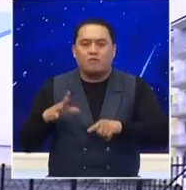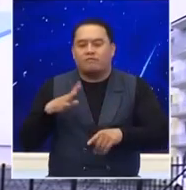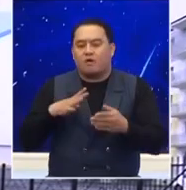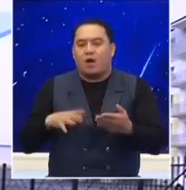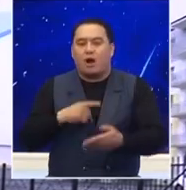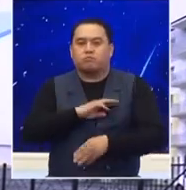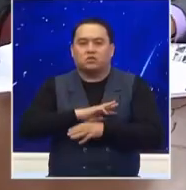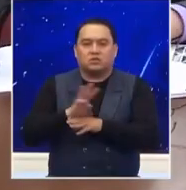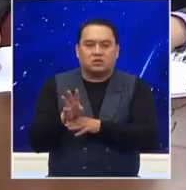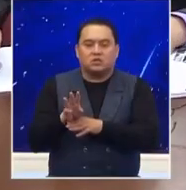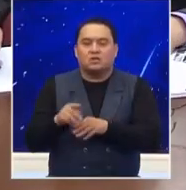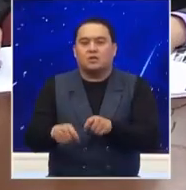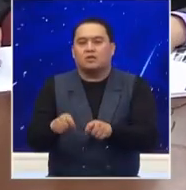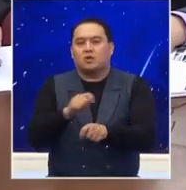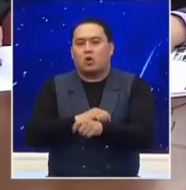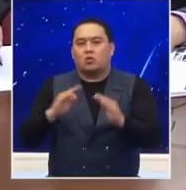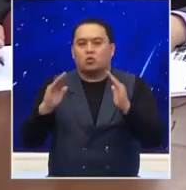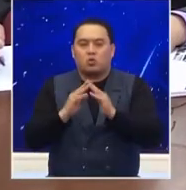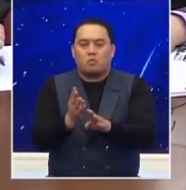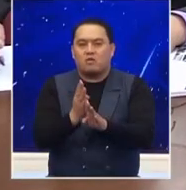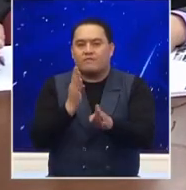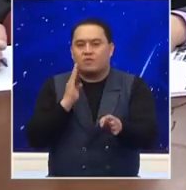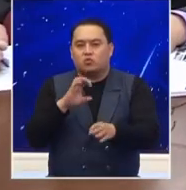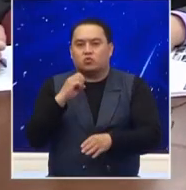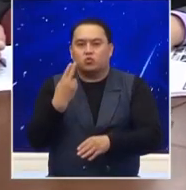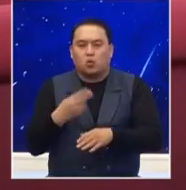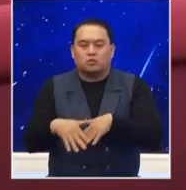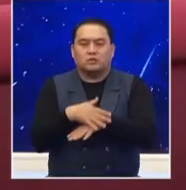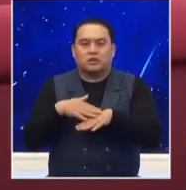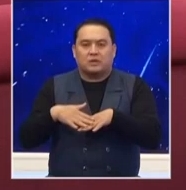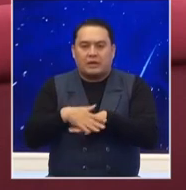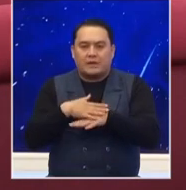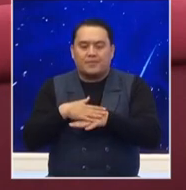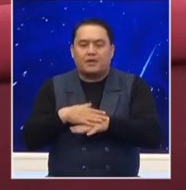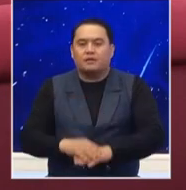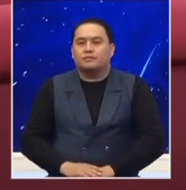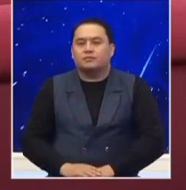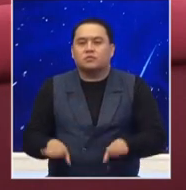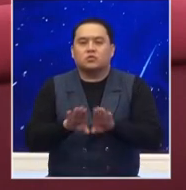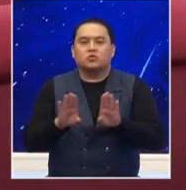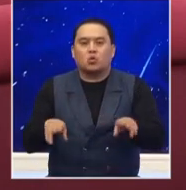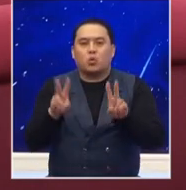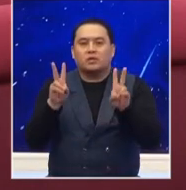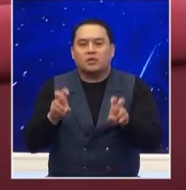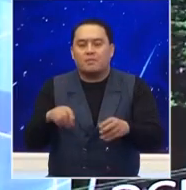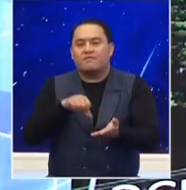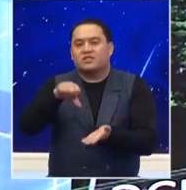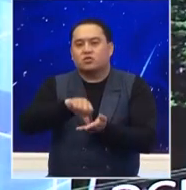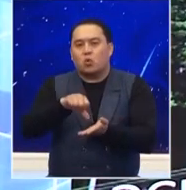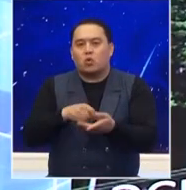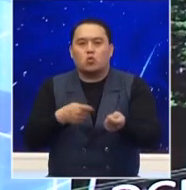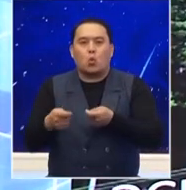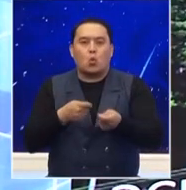является обеспечение квадратными метрами очередников и социально уязвимых слоев населения. Аналогичную тему поднял в своем выступлении